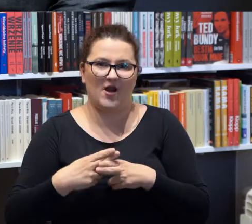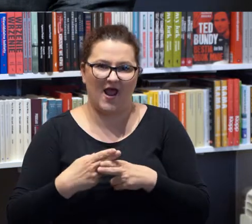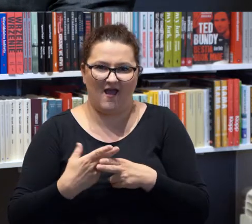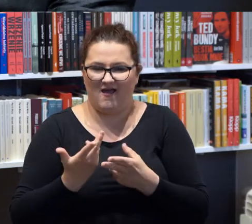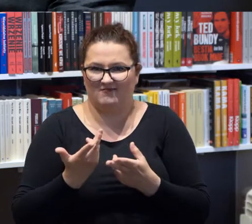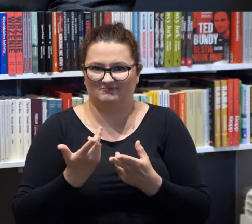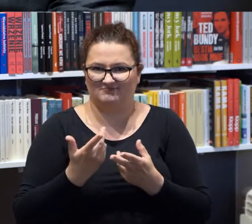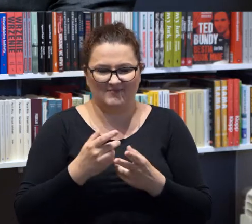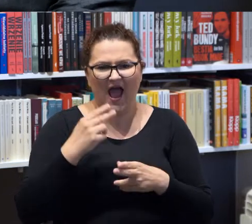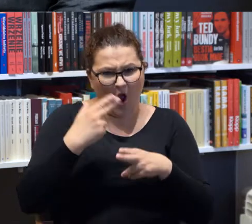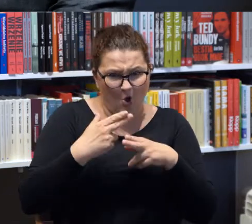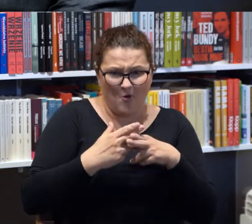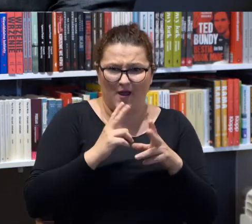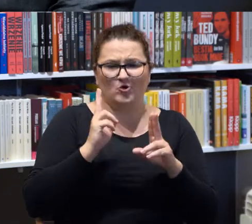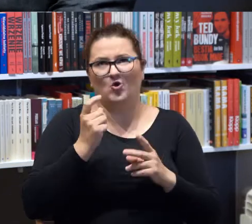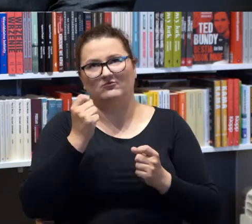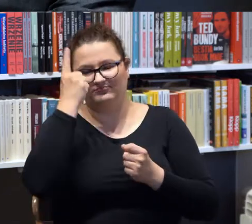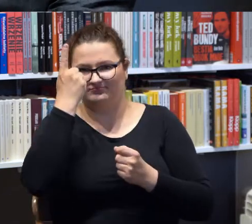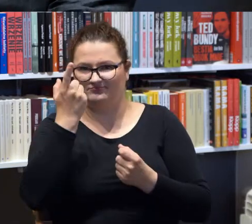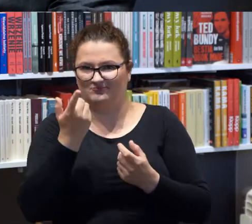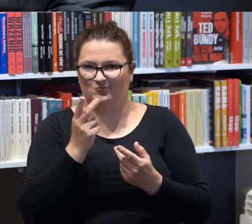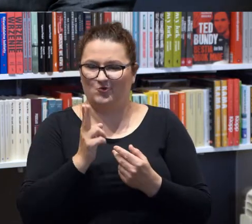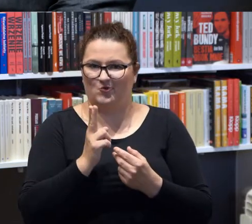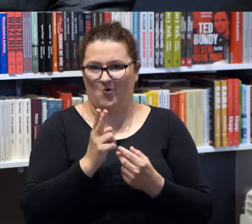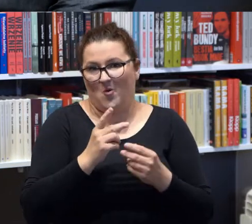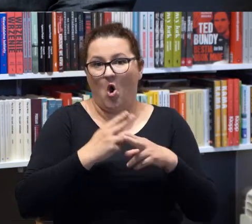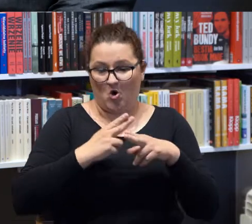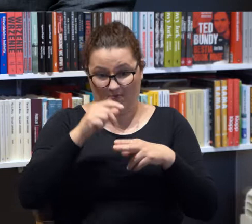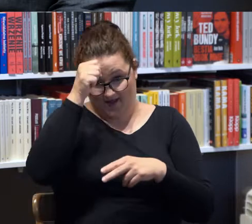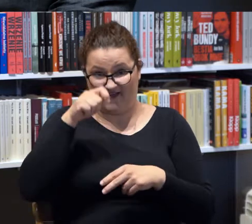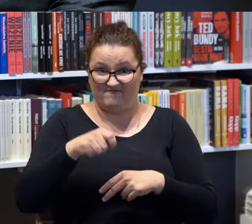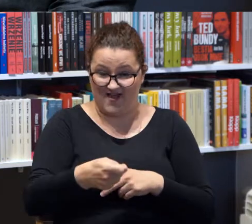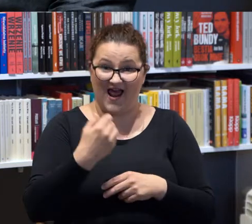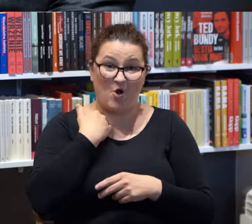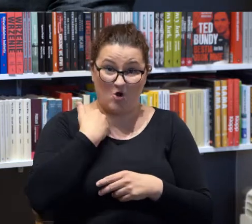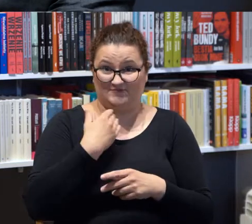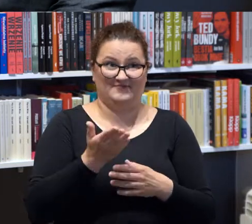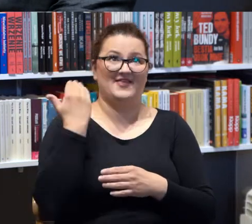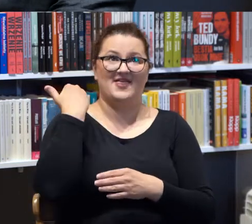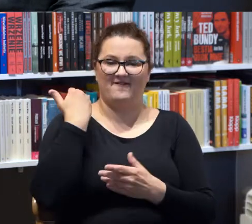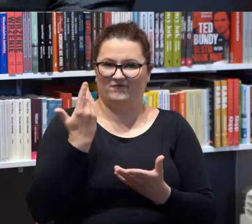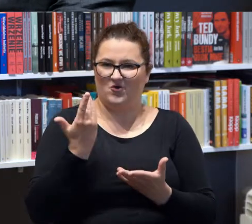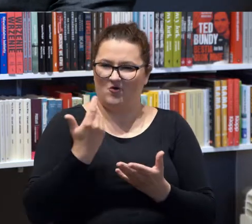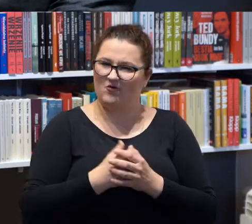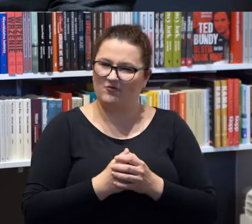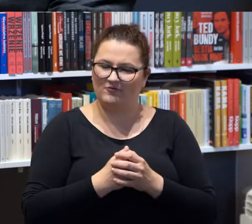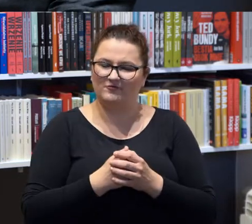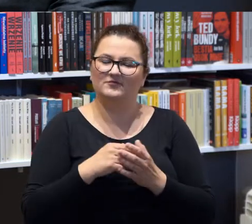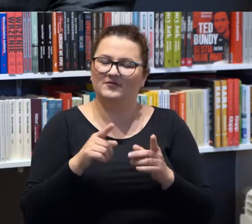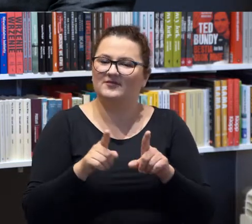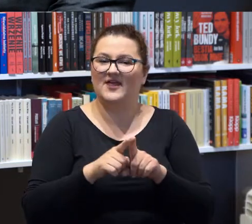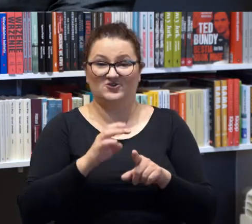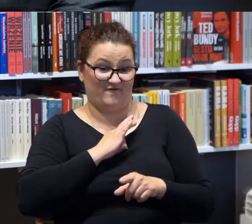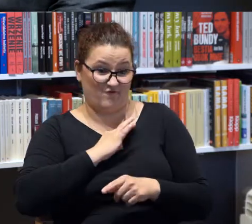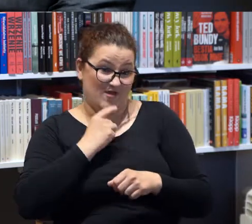Kto ją wymyślił? No bo chorobą jest od stosunkowo niedawno. No i znowu to, co powiedzieliśmy, na ile moje decyzje